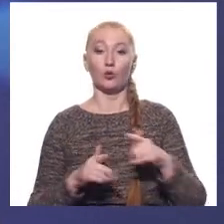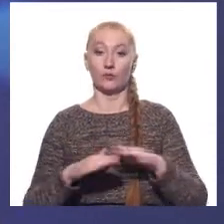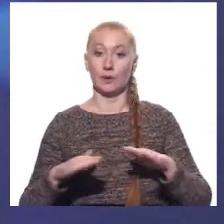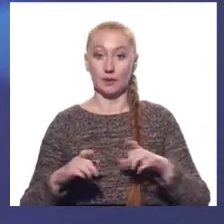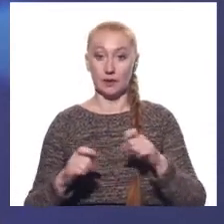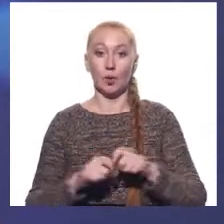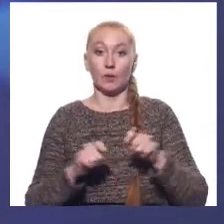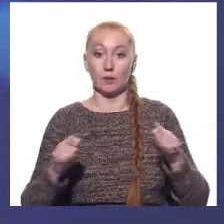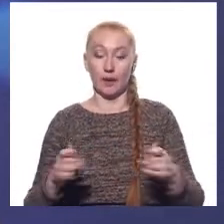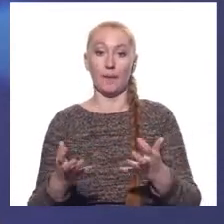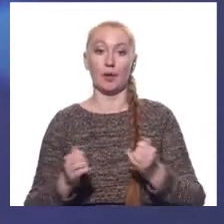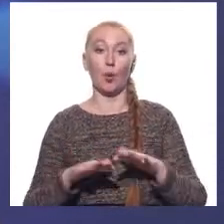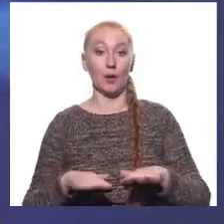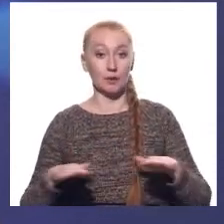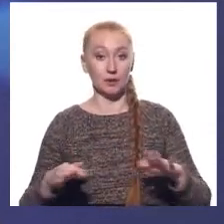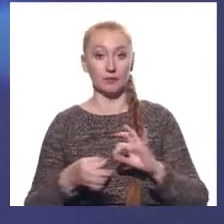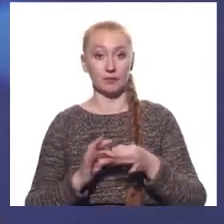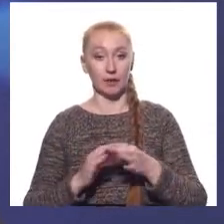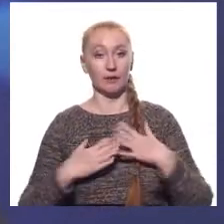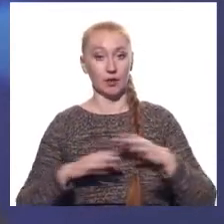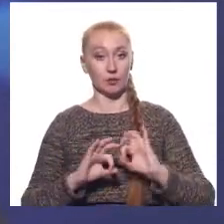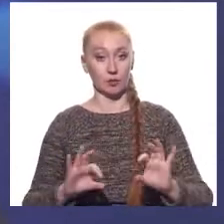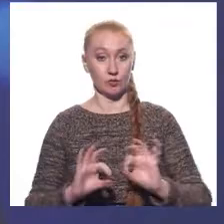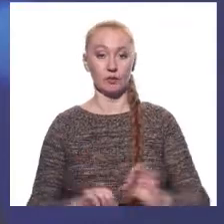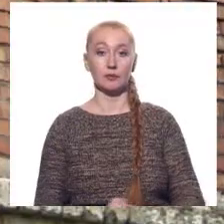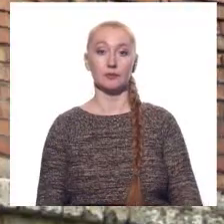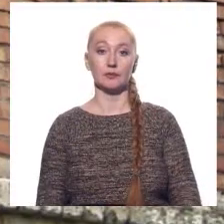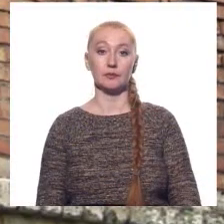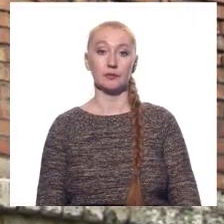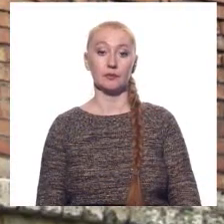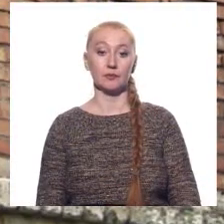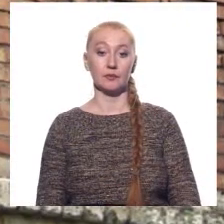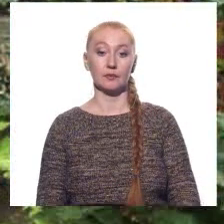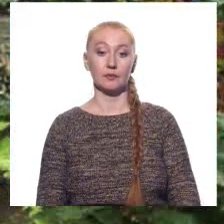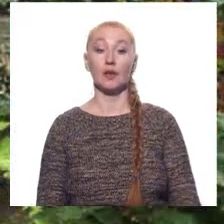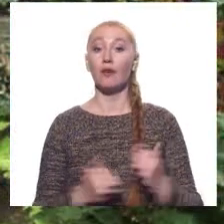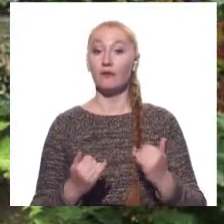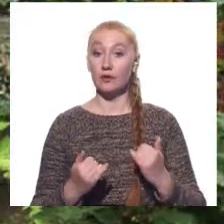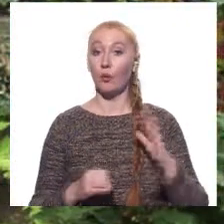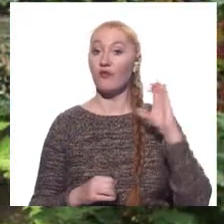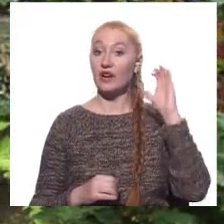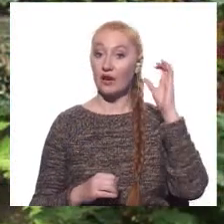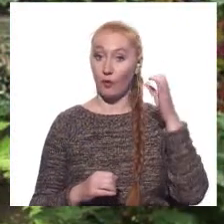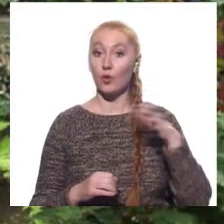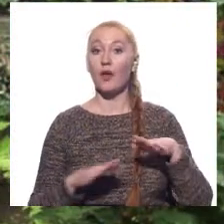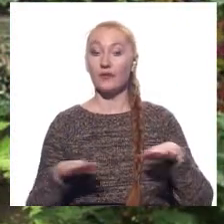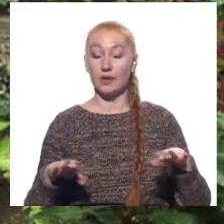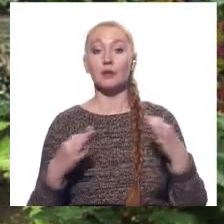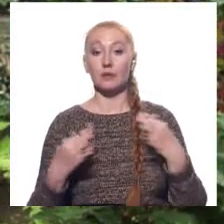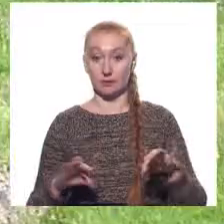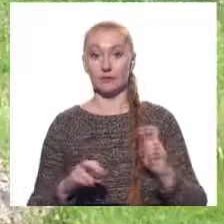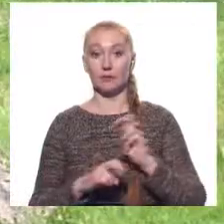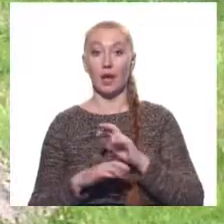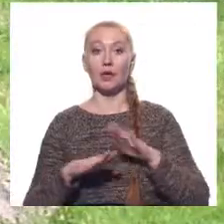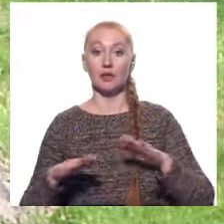до відкриття та прийому дітей. Детальніше дивіться далі. Від сьогодні у Кривому Розі дітям дозволено